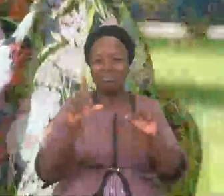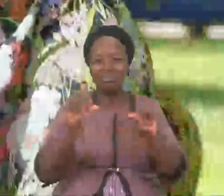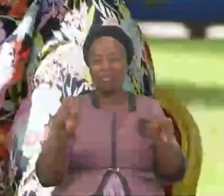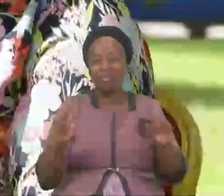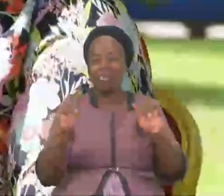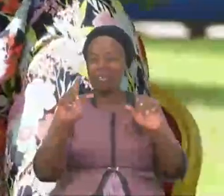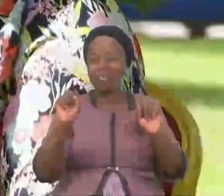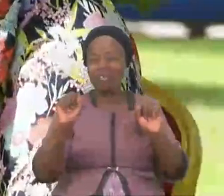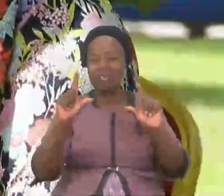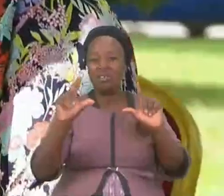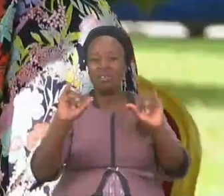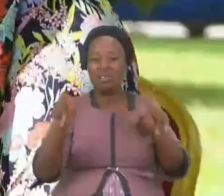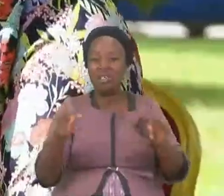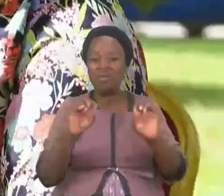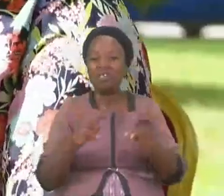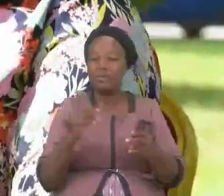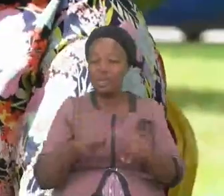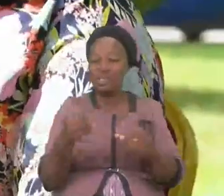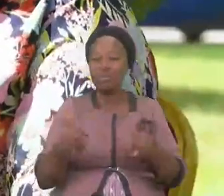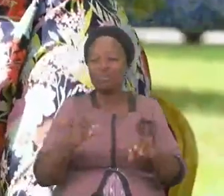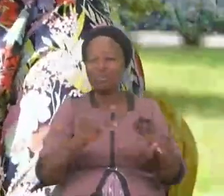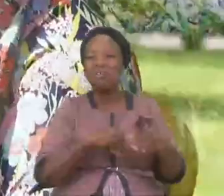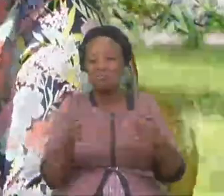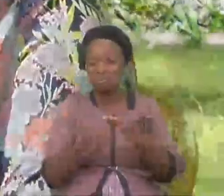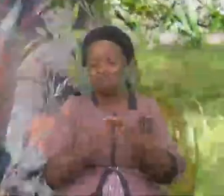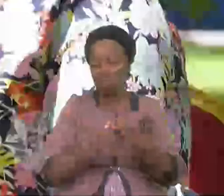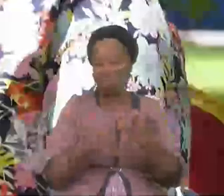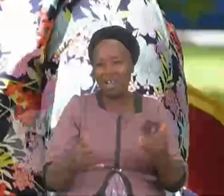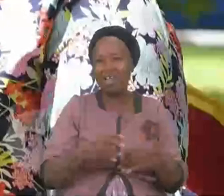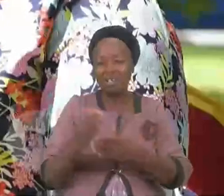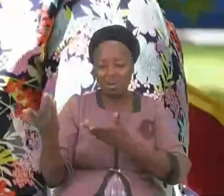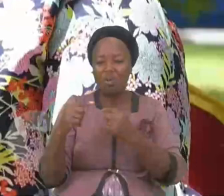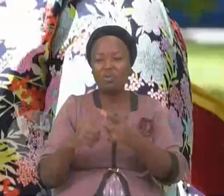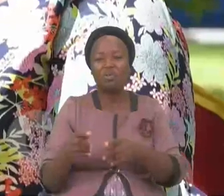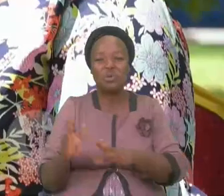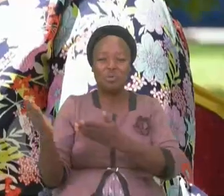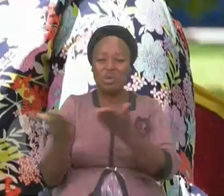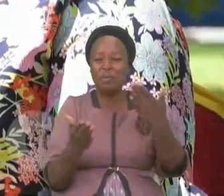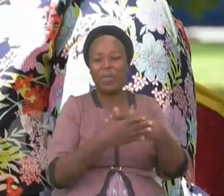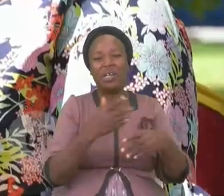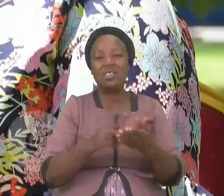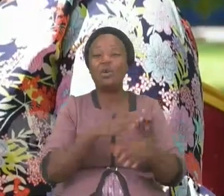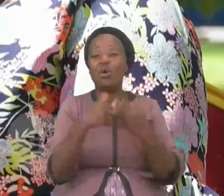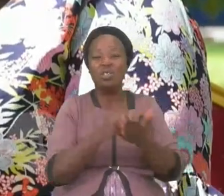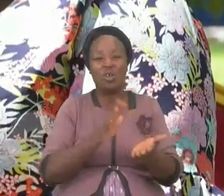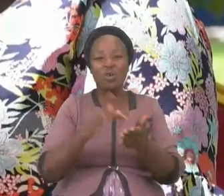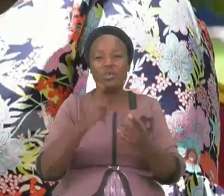marchais pieds nus. Mais aujourd'hui, je porte mes chaussures. Et je viens rendre toute la gloire à Dieu.